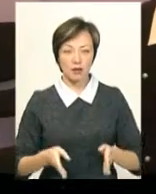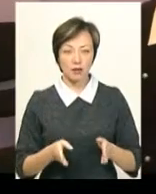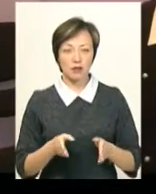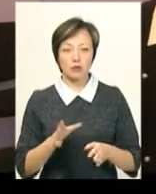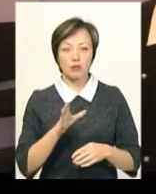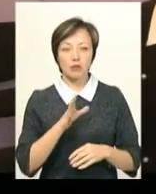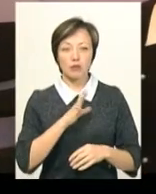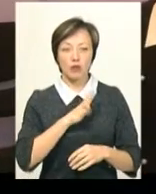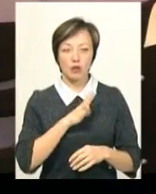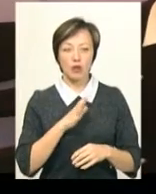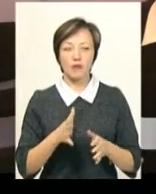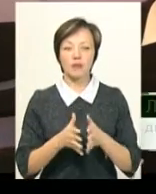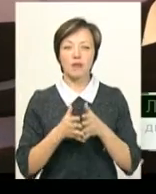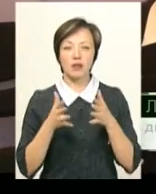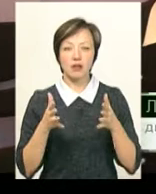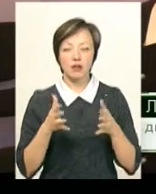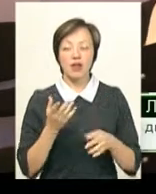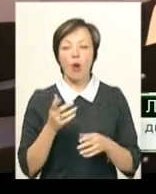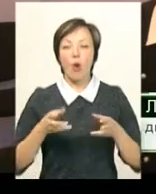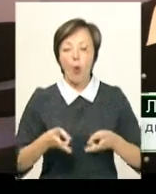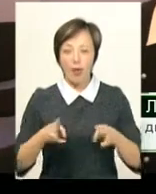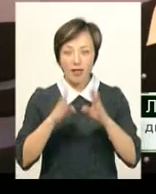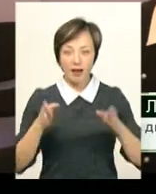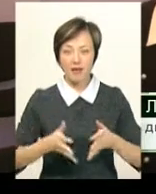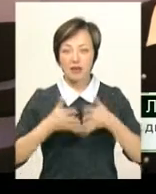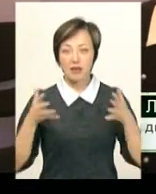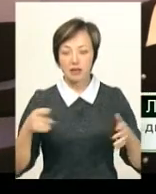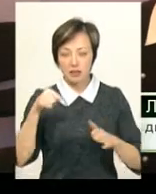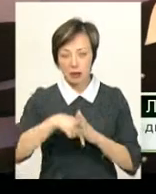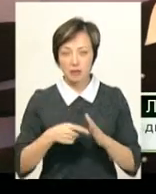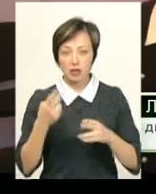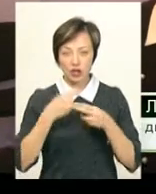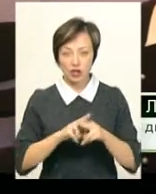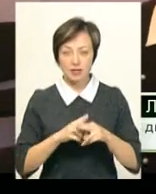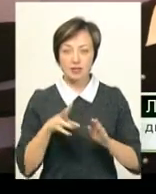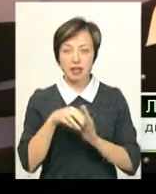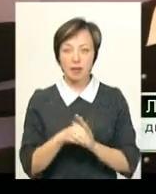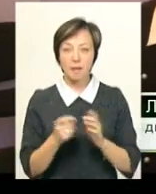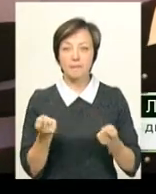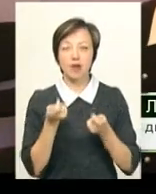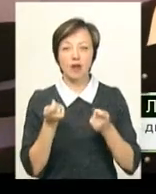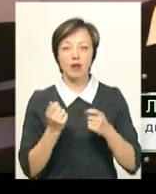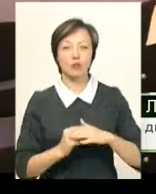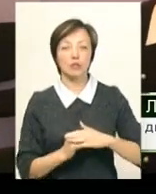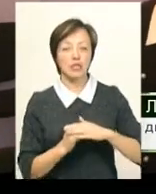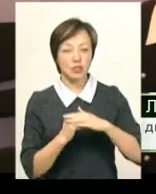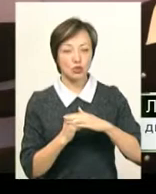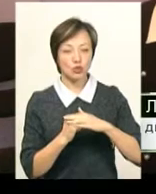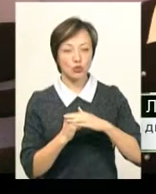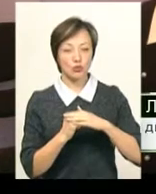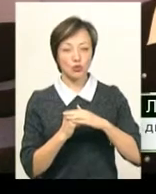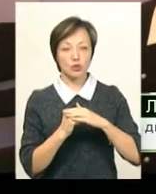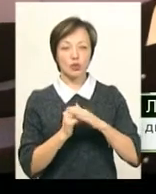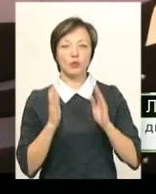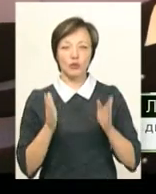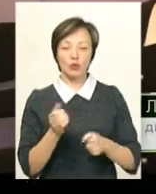досить велика, тому що там технічно закладено, що при зовсім маленькому тиску